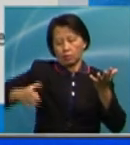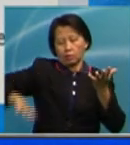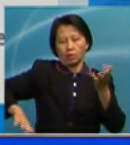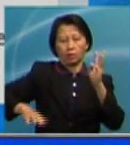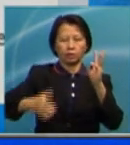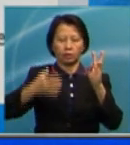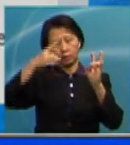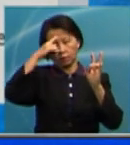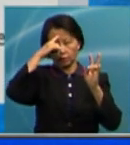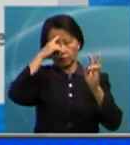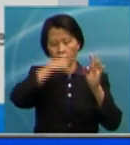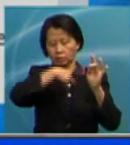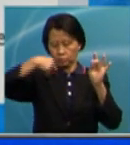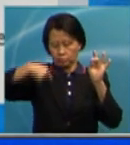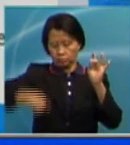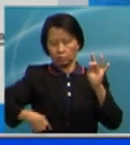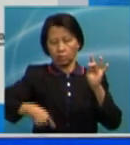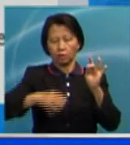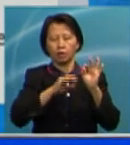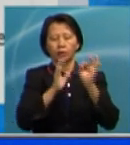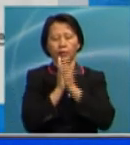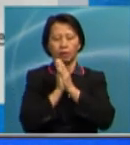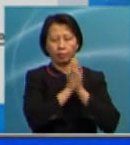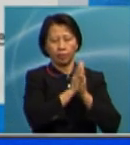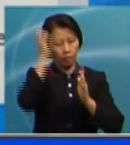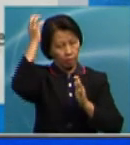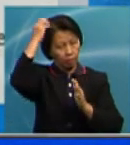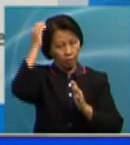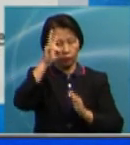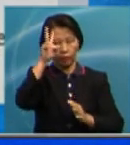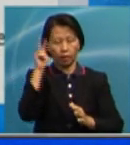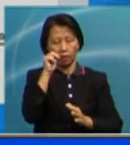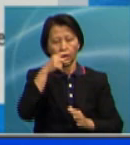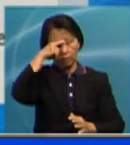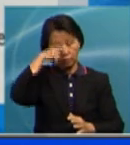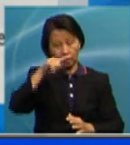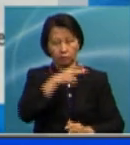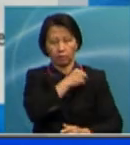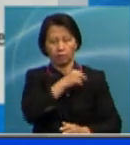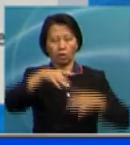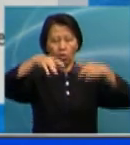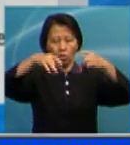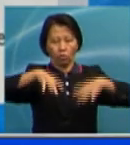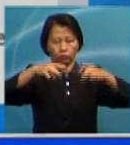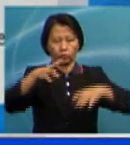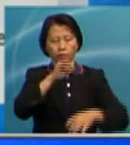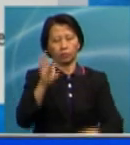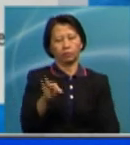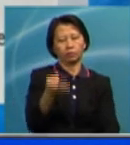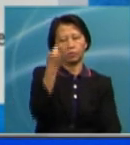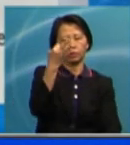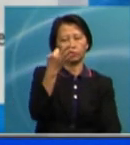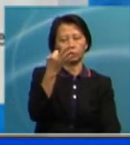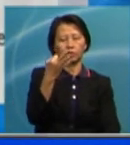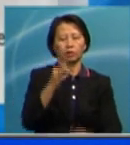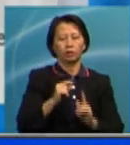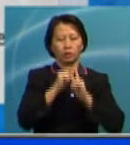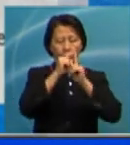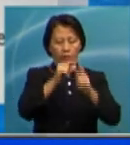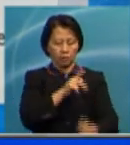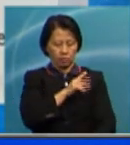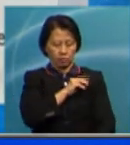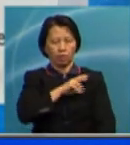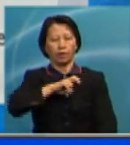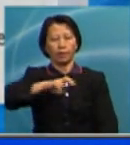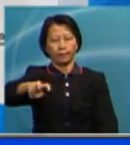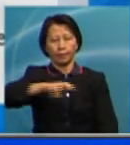India selain China Myanmar laus Vietnam Thailand Indonesia Australia dan Perancis menurut kenyataan Kementerian